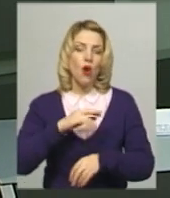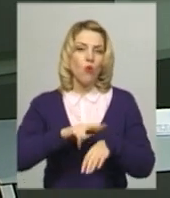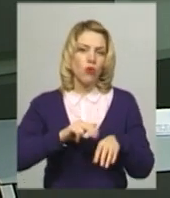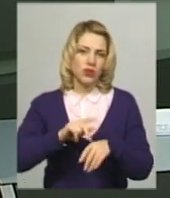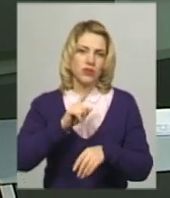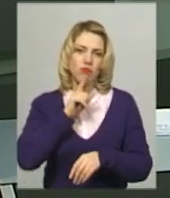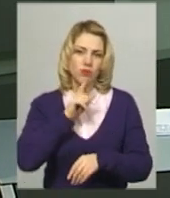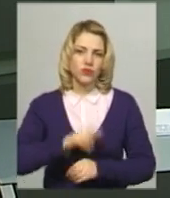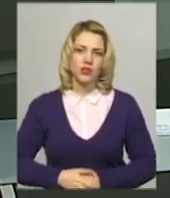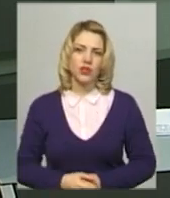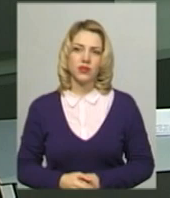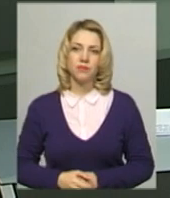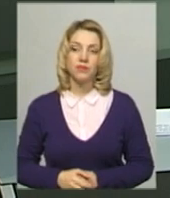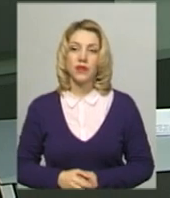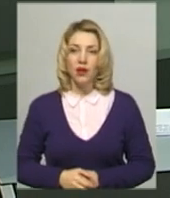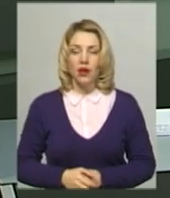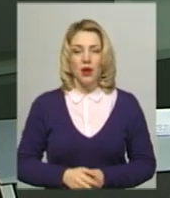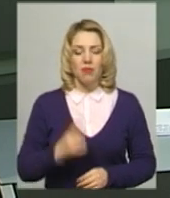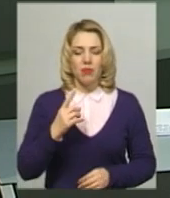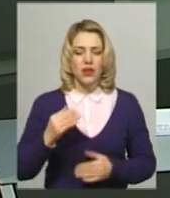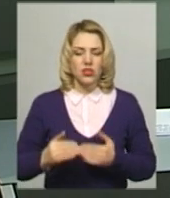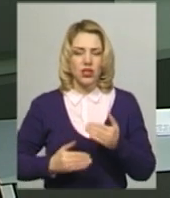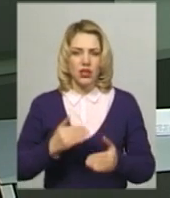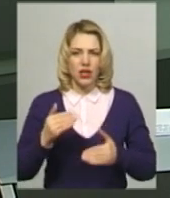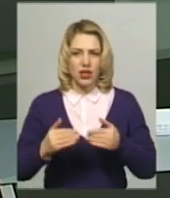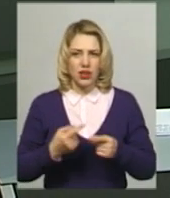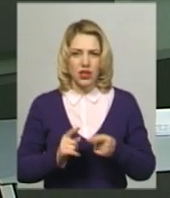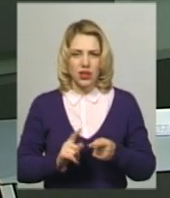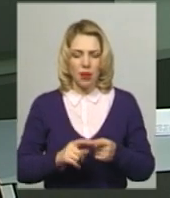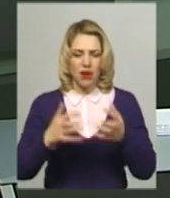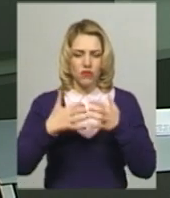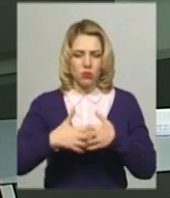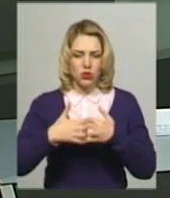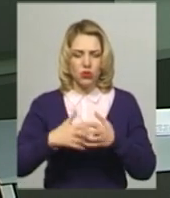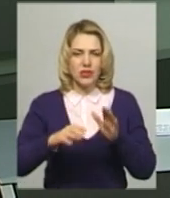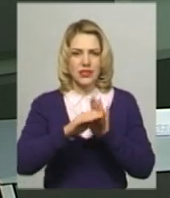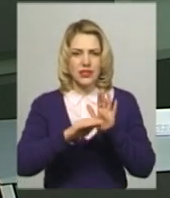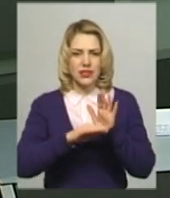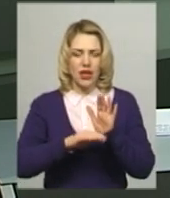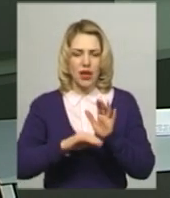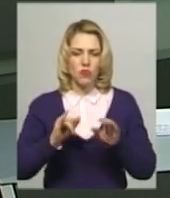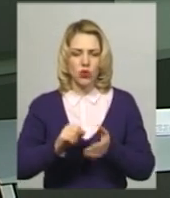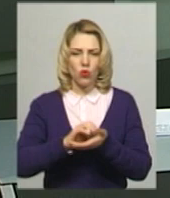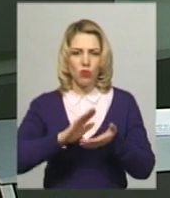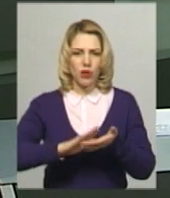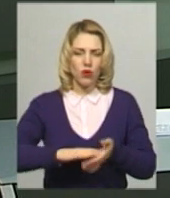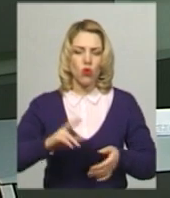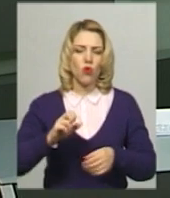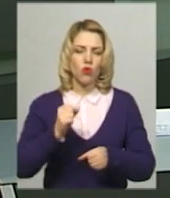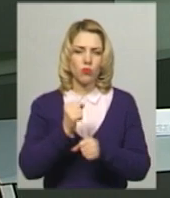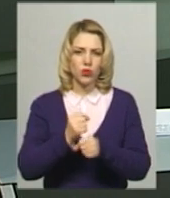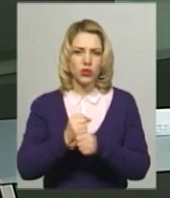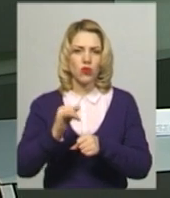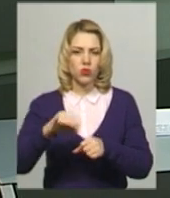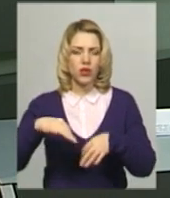Перший етап впровадження автоматизованої системи обліку і оплати проїзду в громадському транспорті триває у Хмельницькому. Її